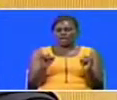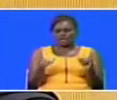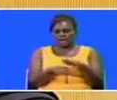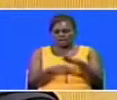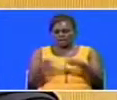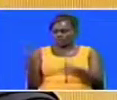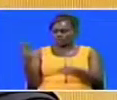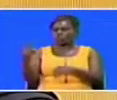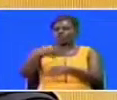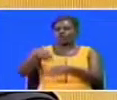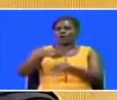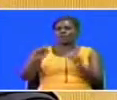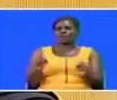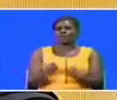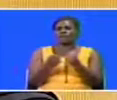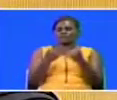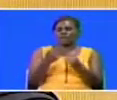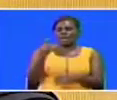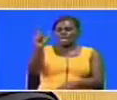mbili yatafanyika nchini Italia.